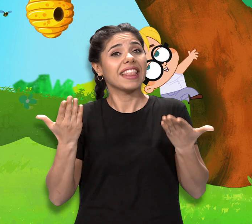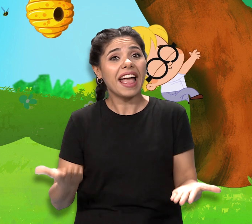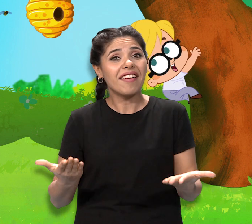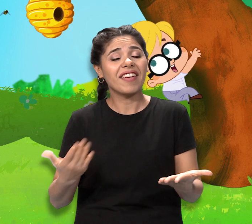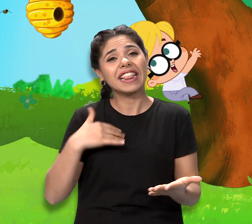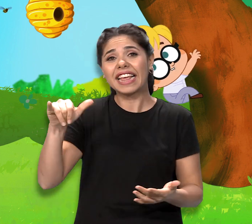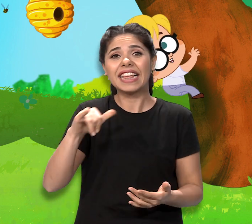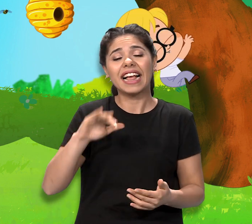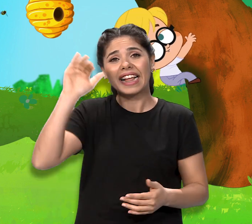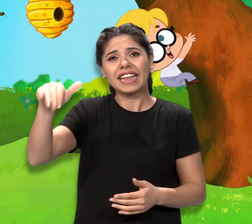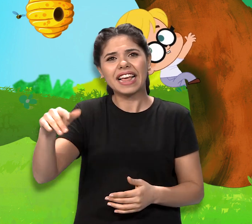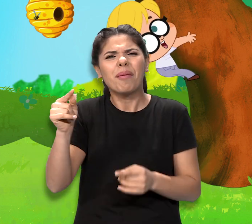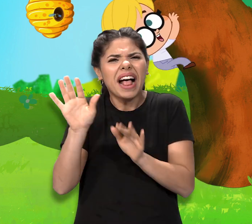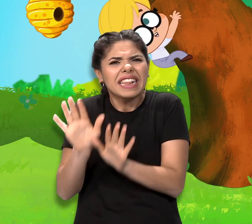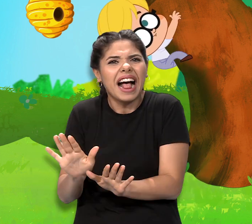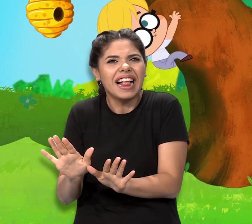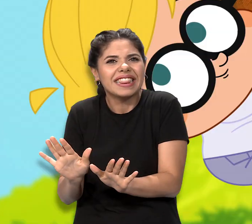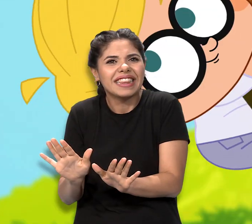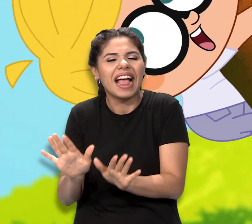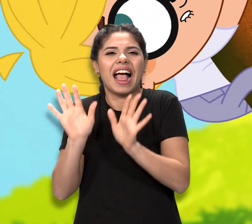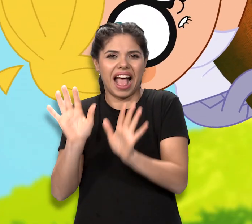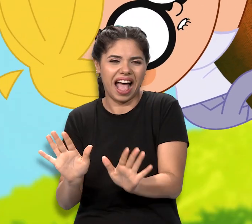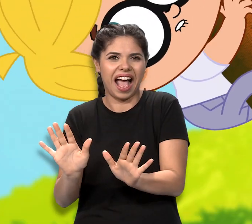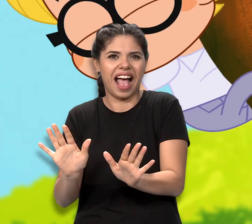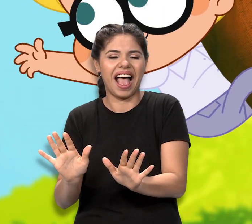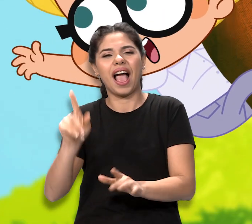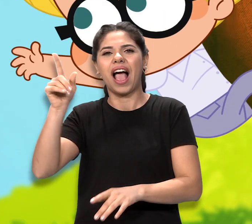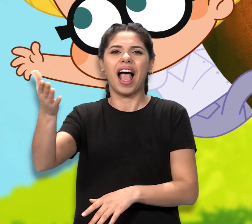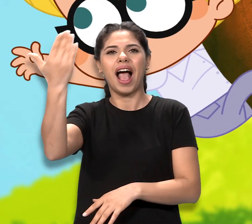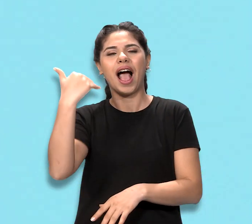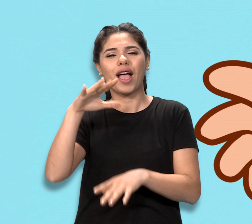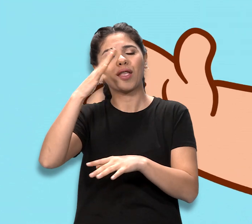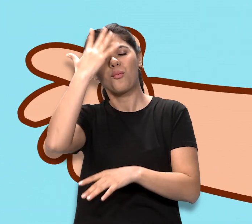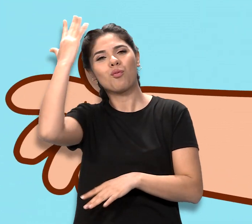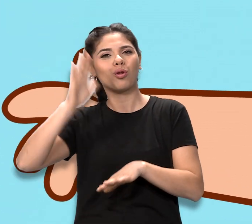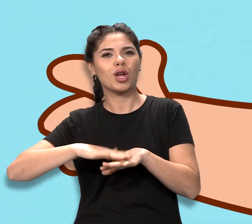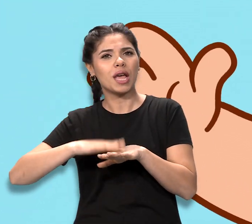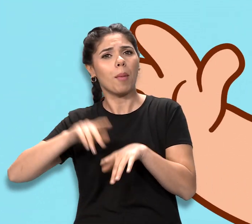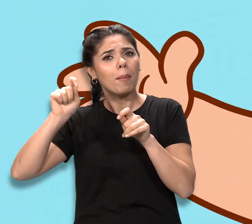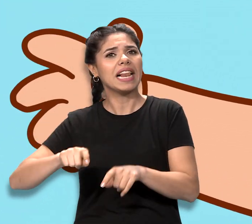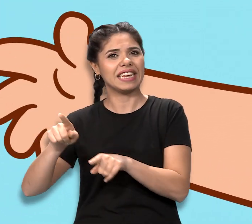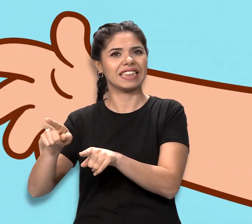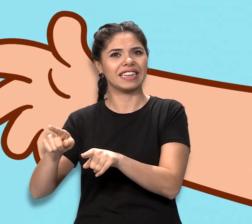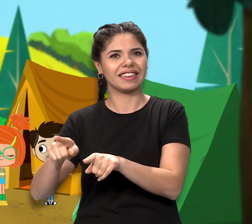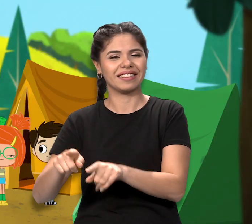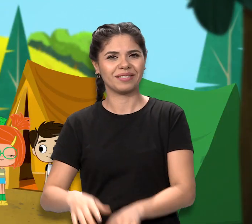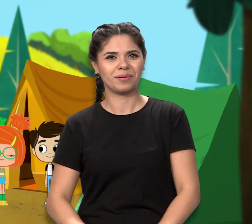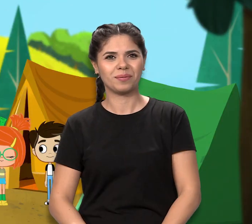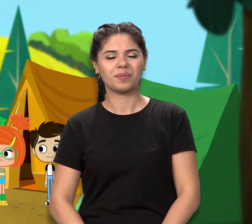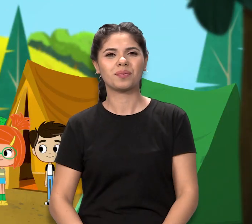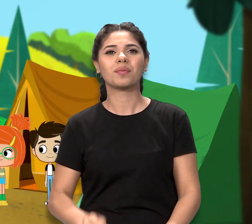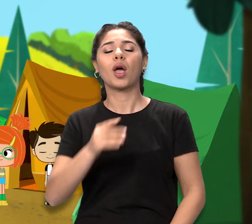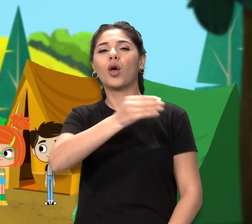Evet evet, yaklaştım. Az kaldı. Hah. Hadi Mutlu, yapabilirsin.